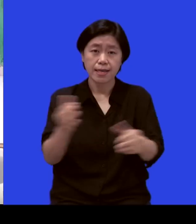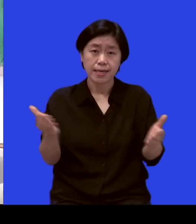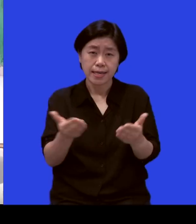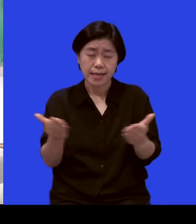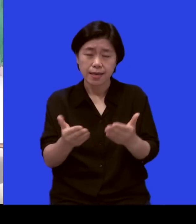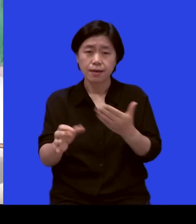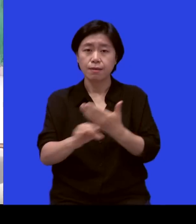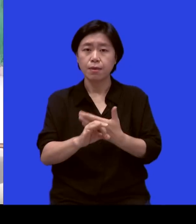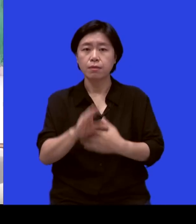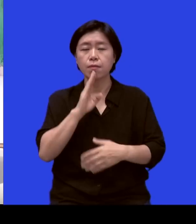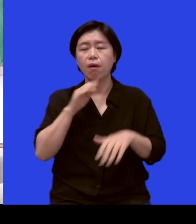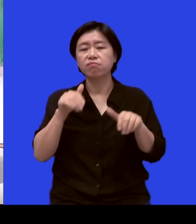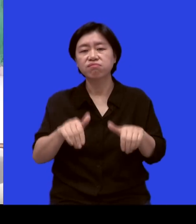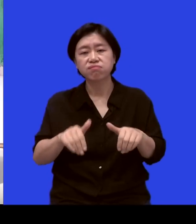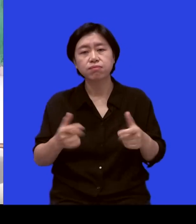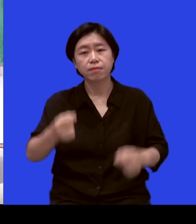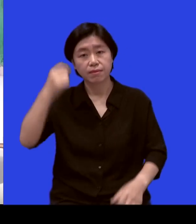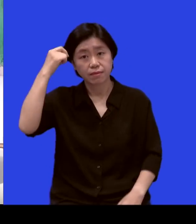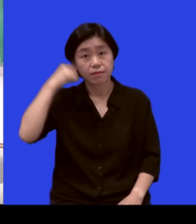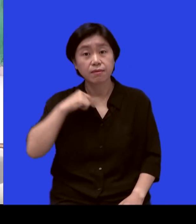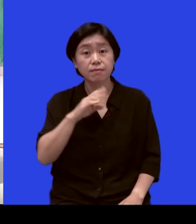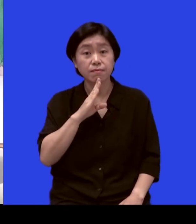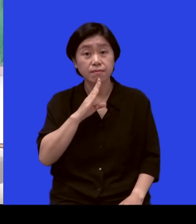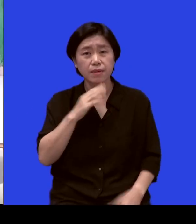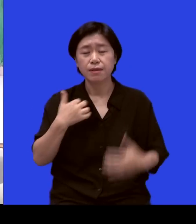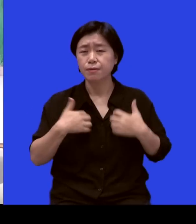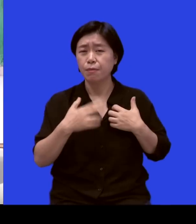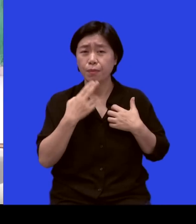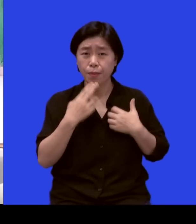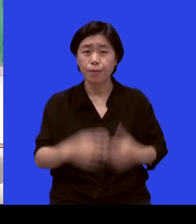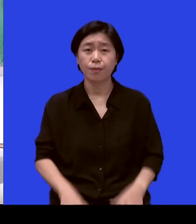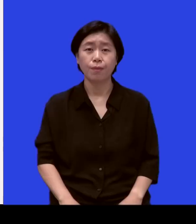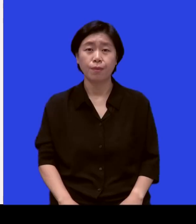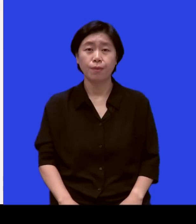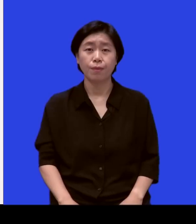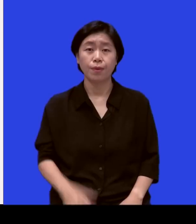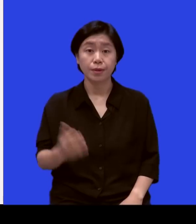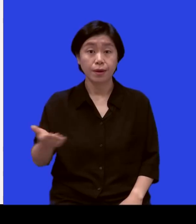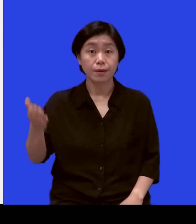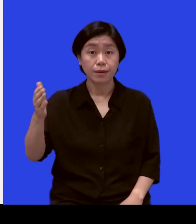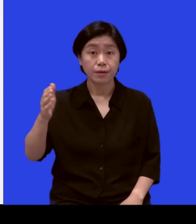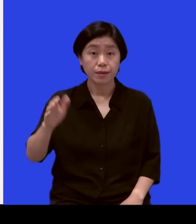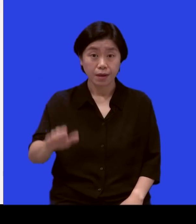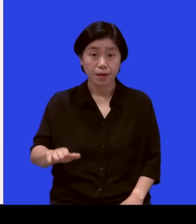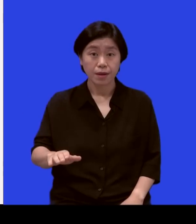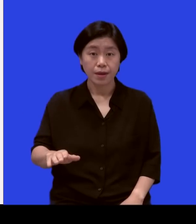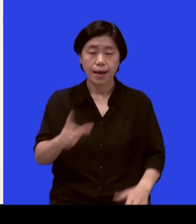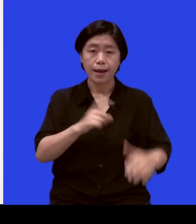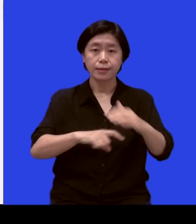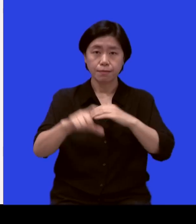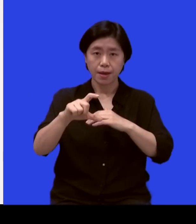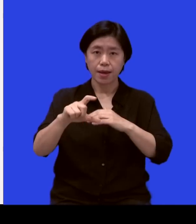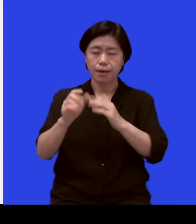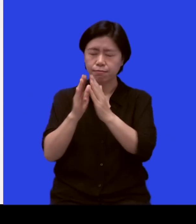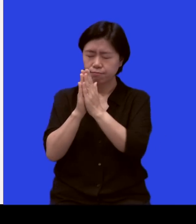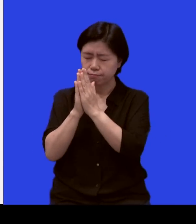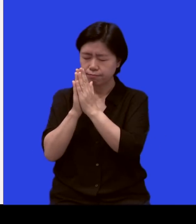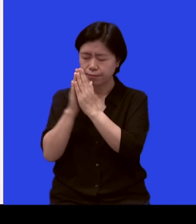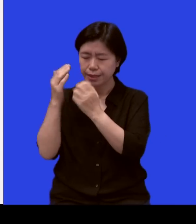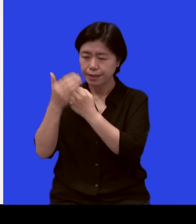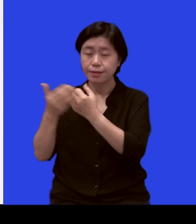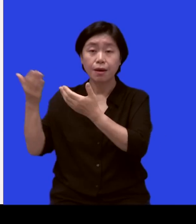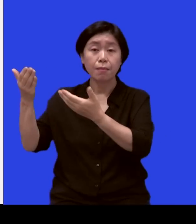되고 노예처럼 되거든요. 일의 노예가. 그런데 내가 이런 그 아침에 은혜를